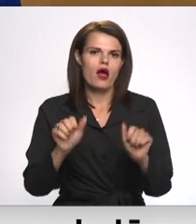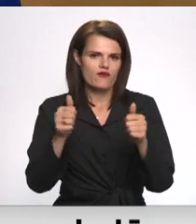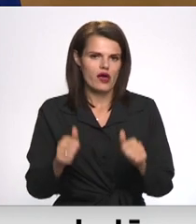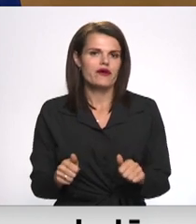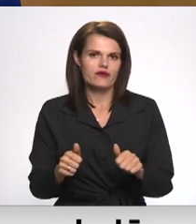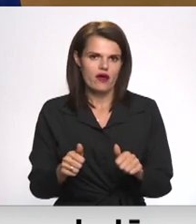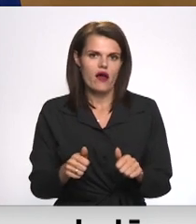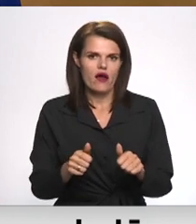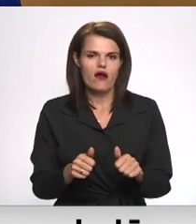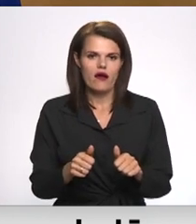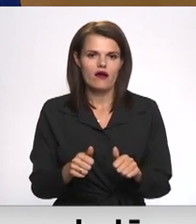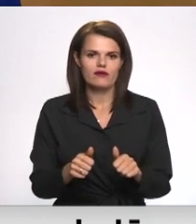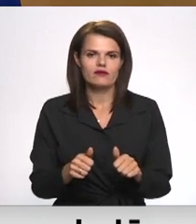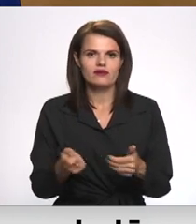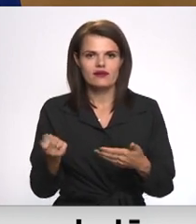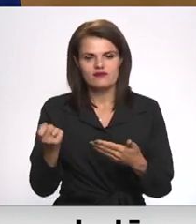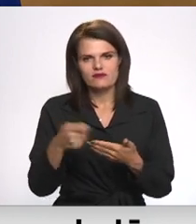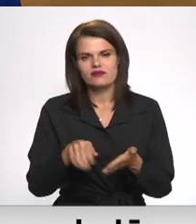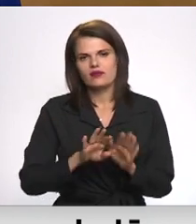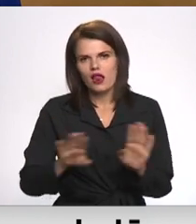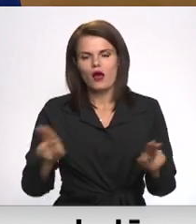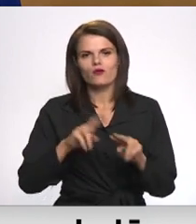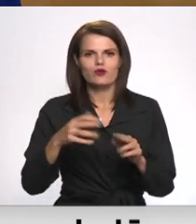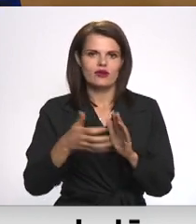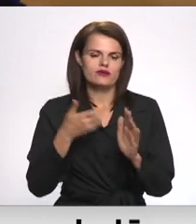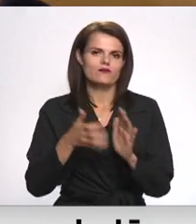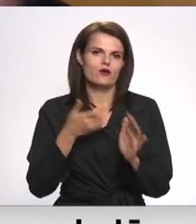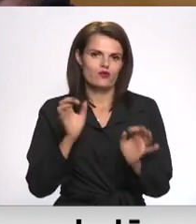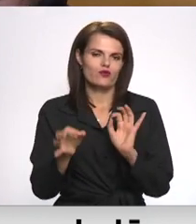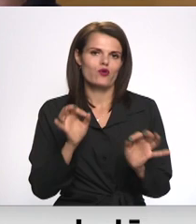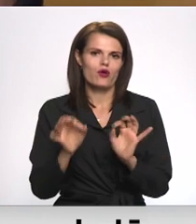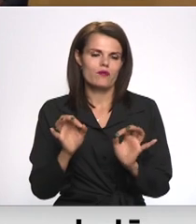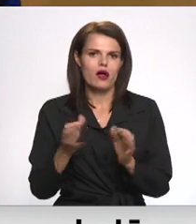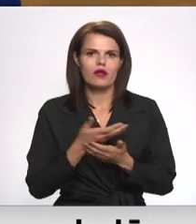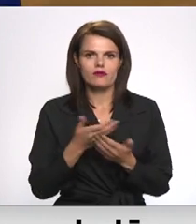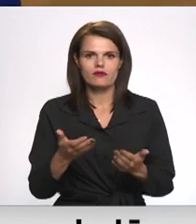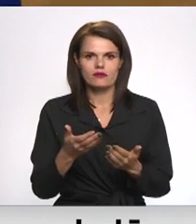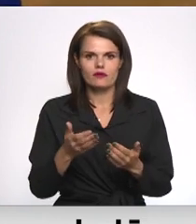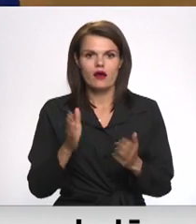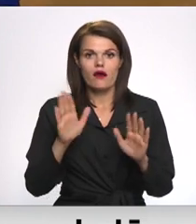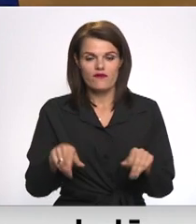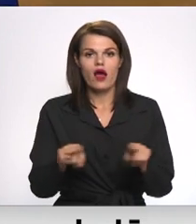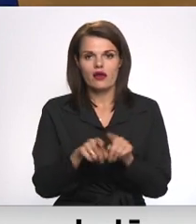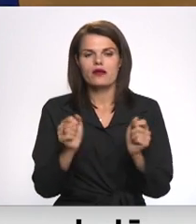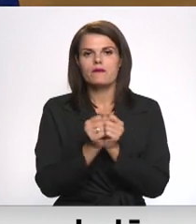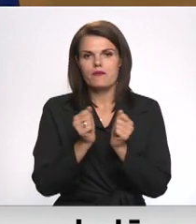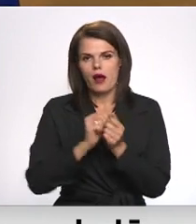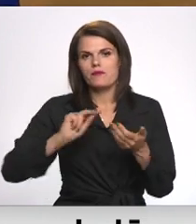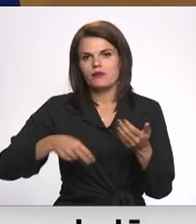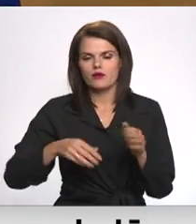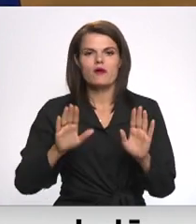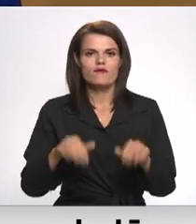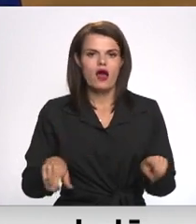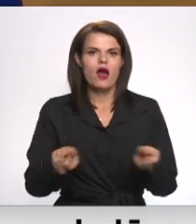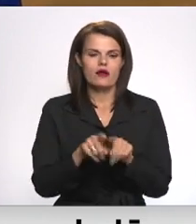veidā slēgt un jau izmantot viņu dabā. Un var slēgt arī papīra līgumu? Protams, ka var slēgt arī papīra